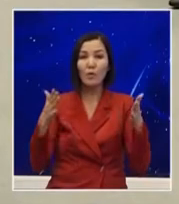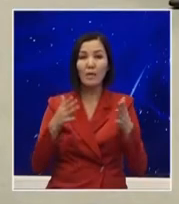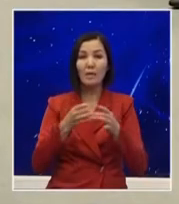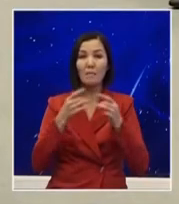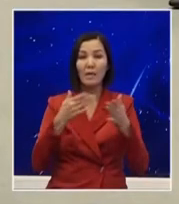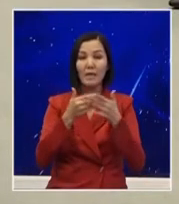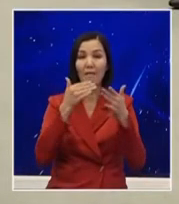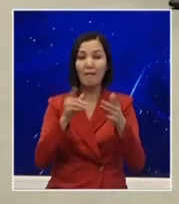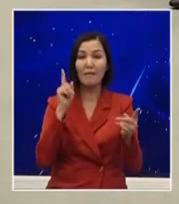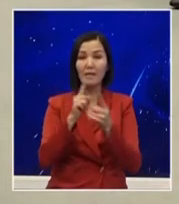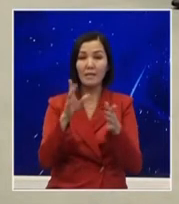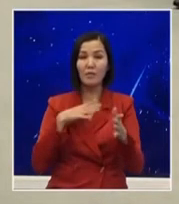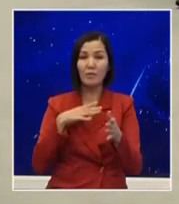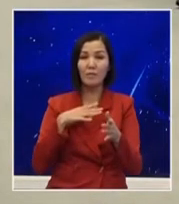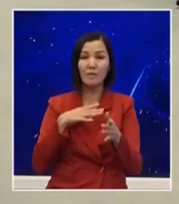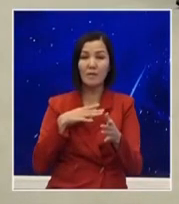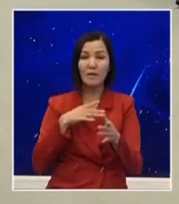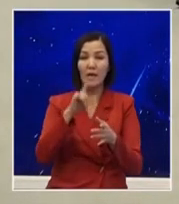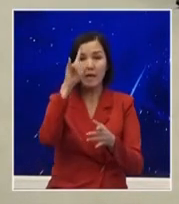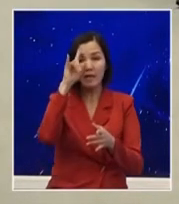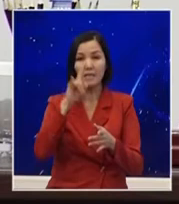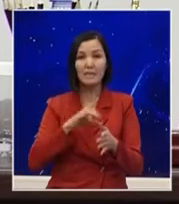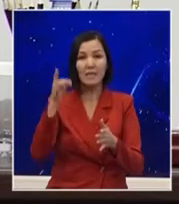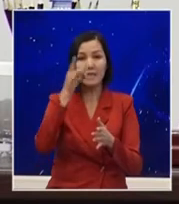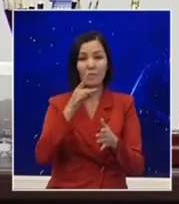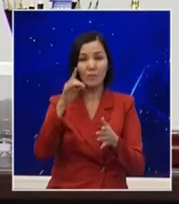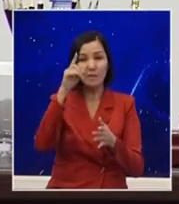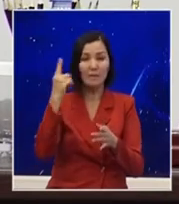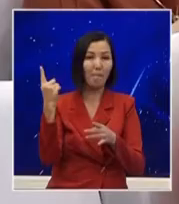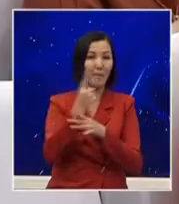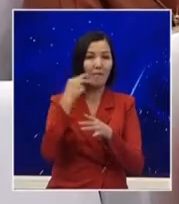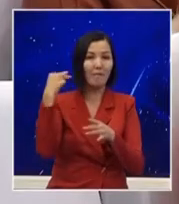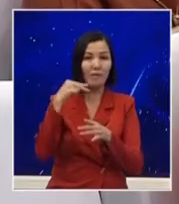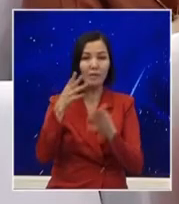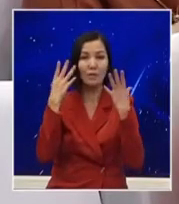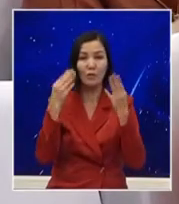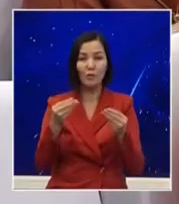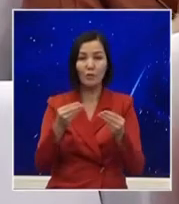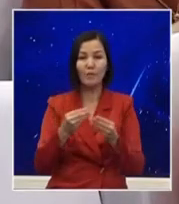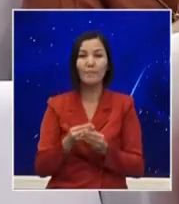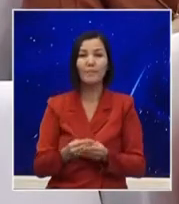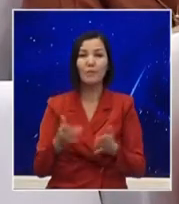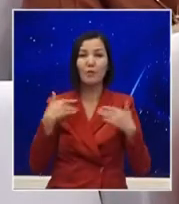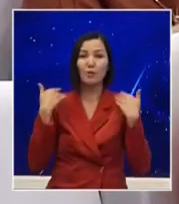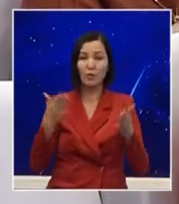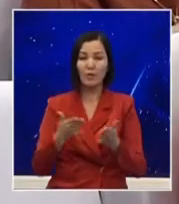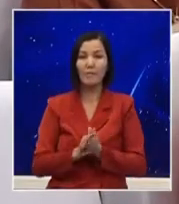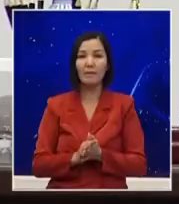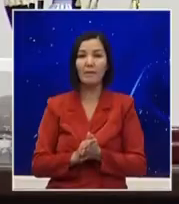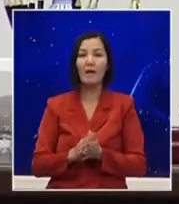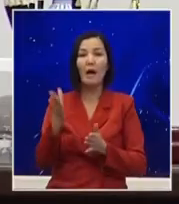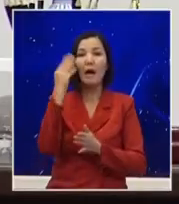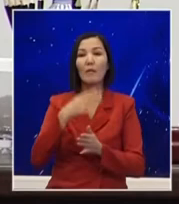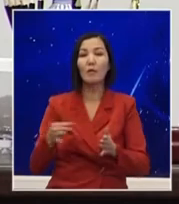Қазақстан Республикасының тұңғыш президентінің күні мереке құтты болсын. Алматы облысы бүгінде қарқынды даму